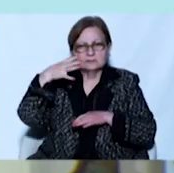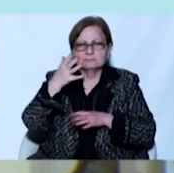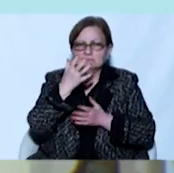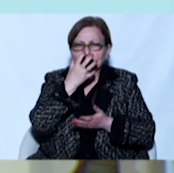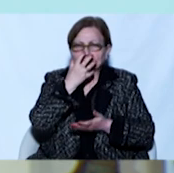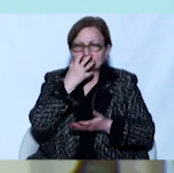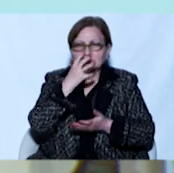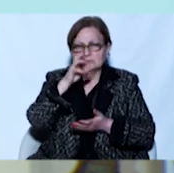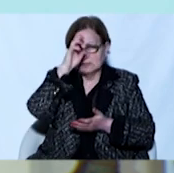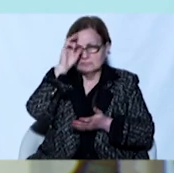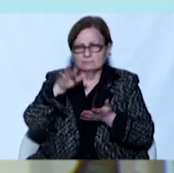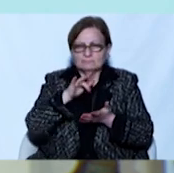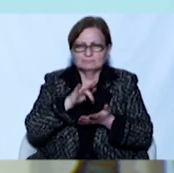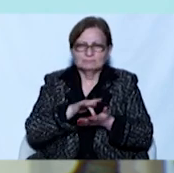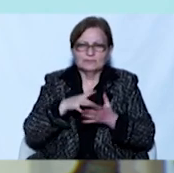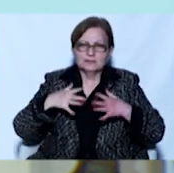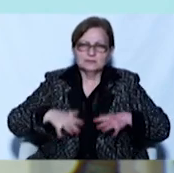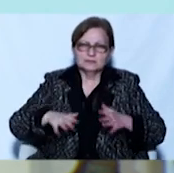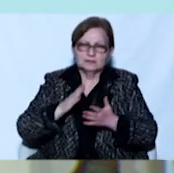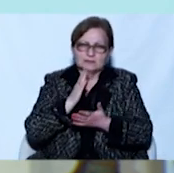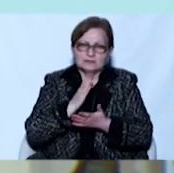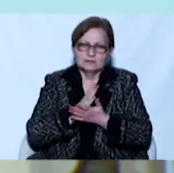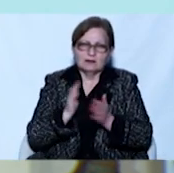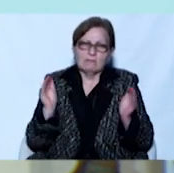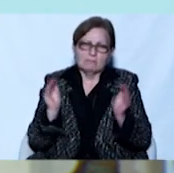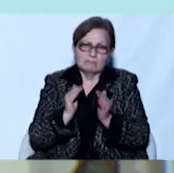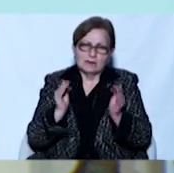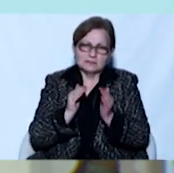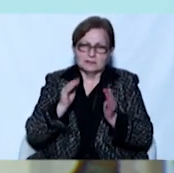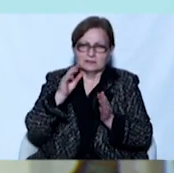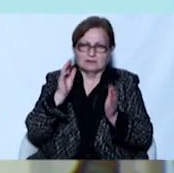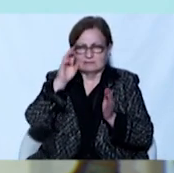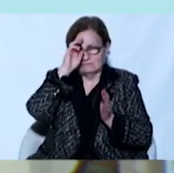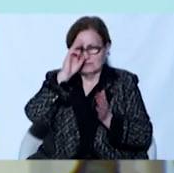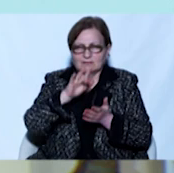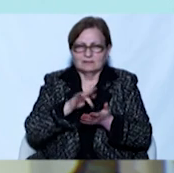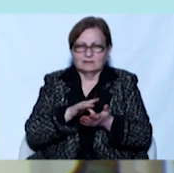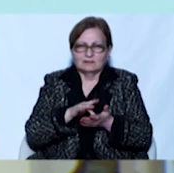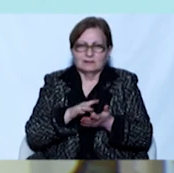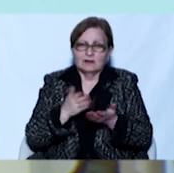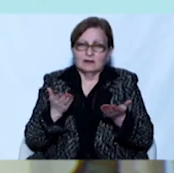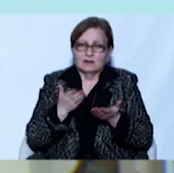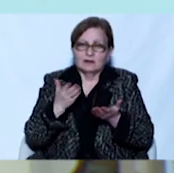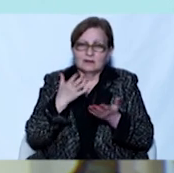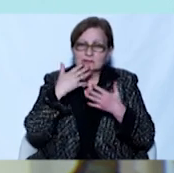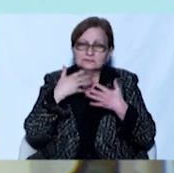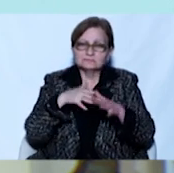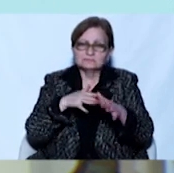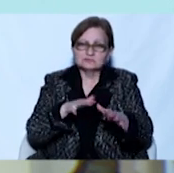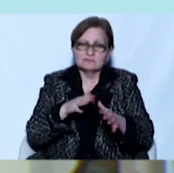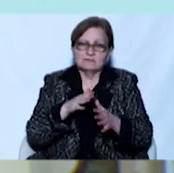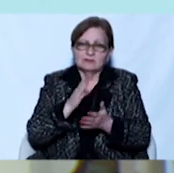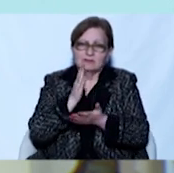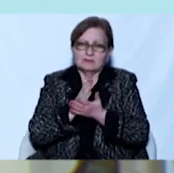თბილი ქვეყანა. საქართველო არის პატარა ქვეყანა. რომელი ზღვა მდებარეობს საქართველოში,